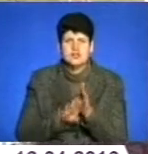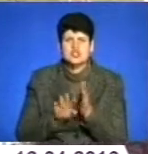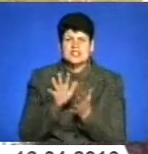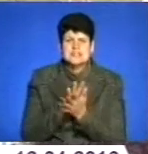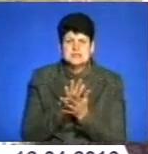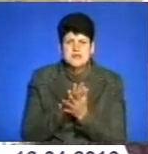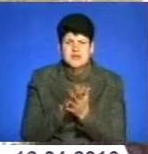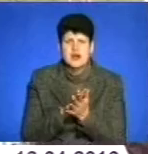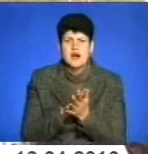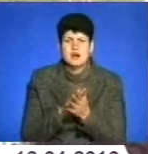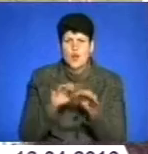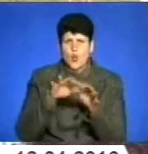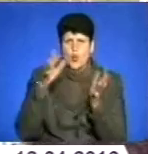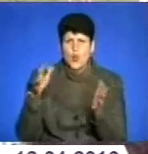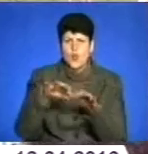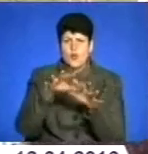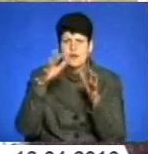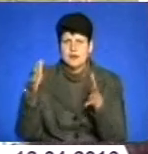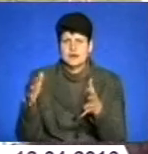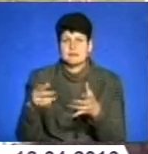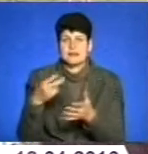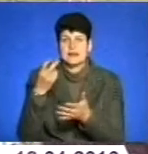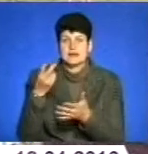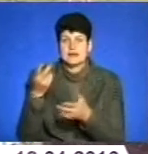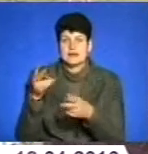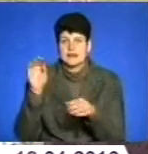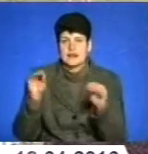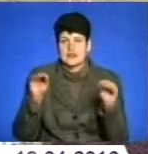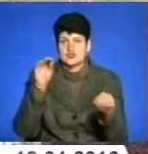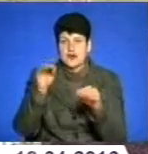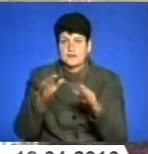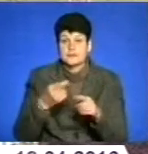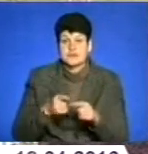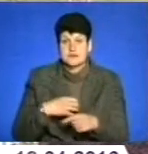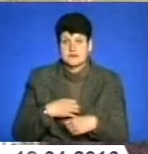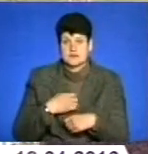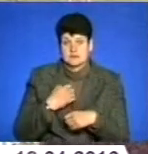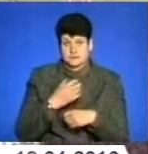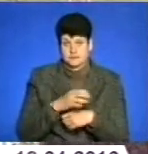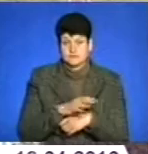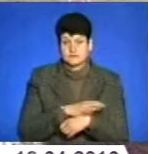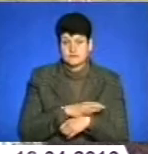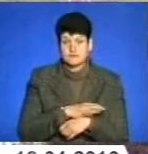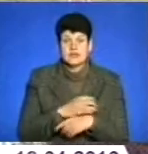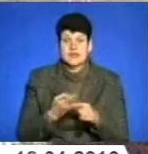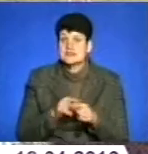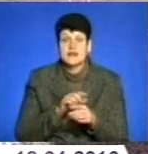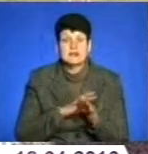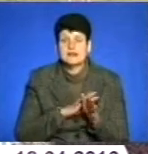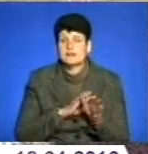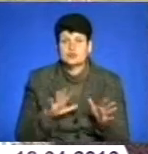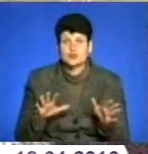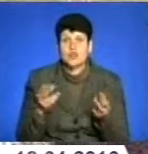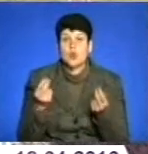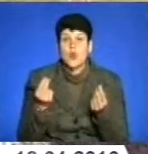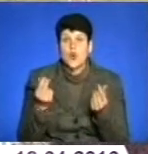сміття тут купами лежало і вириті ці канавки, тоді страшно виглядало, бо це ж не були наперед